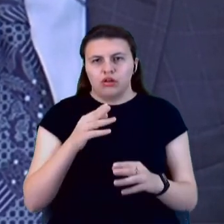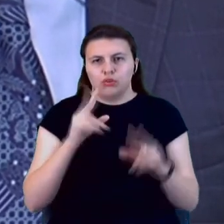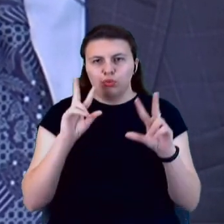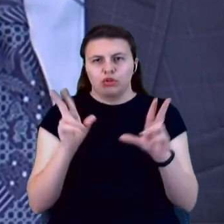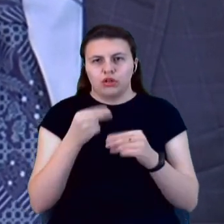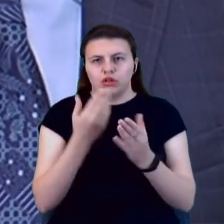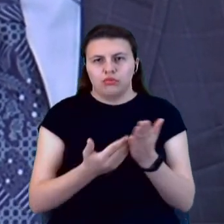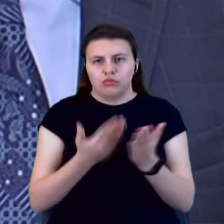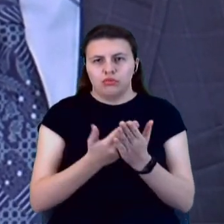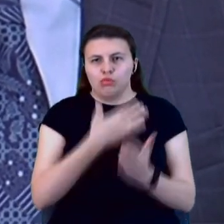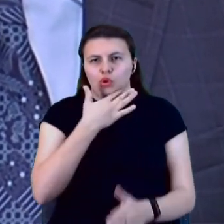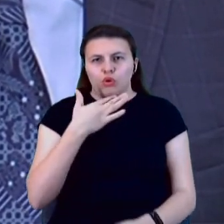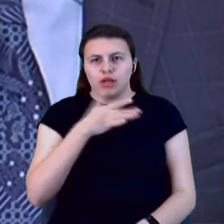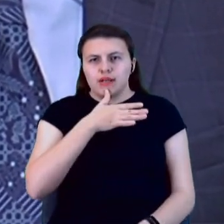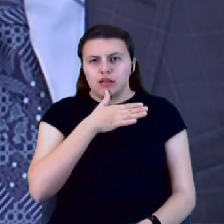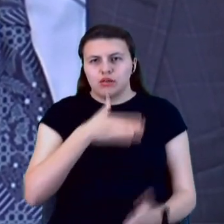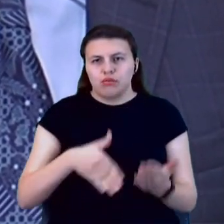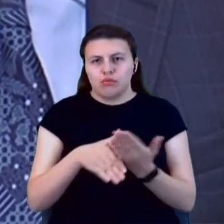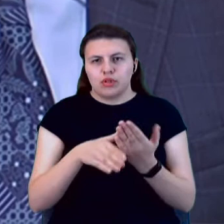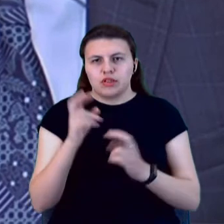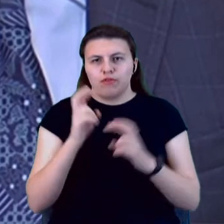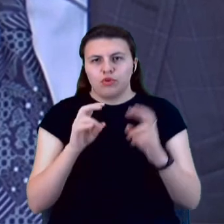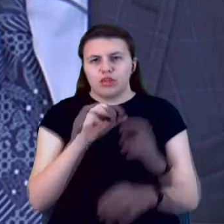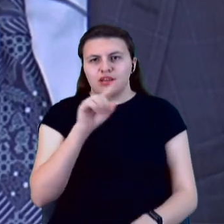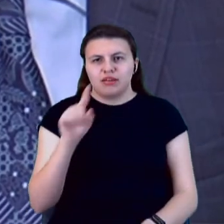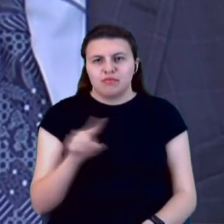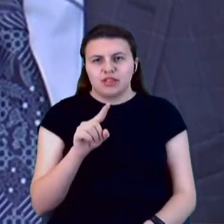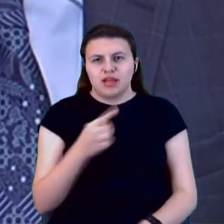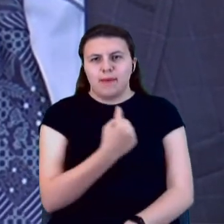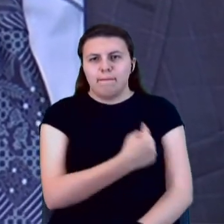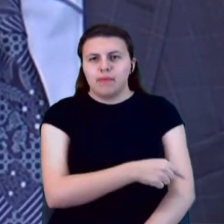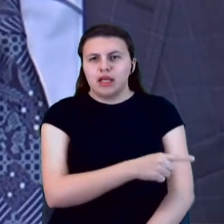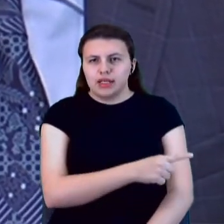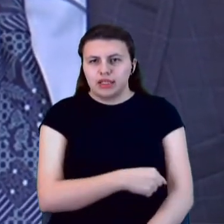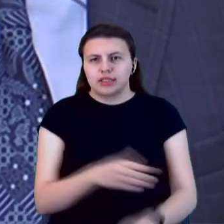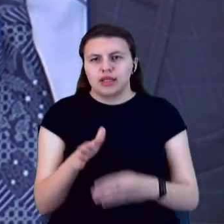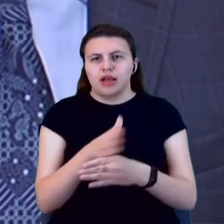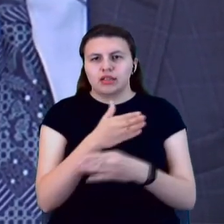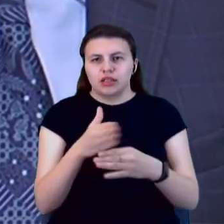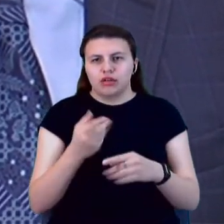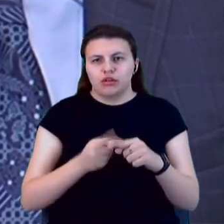многолетнюю помощь завода НКМЗ в больнице, в частности отделению, которым я заведую.